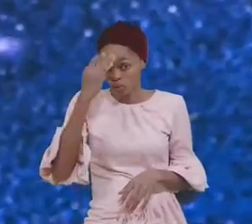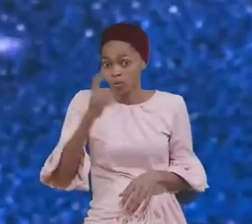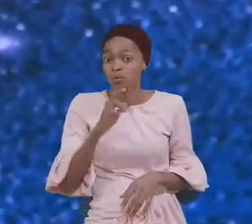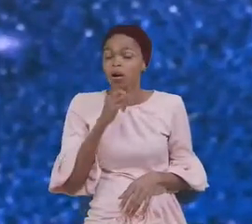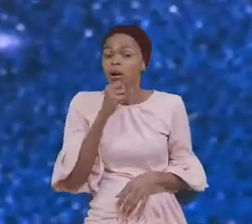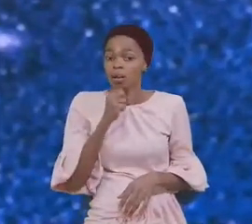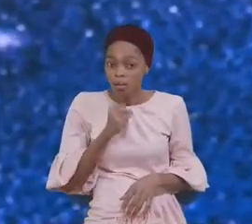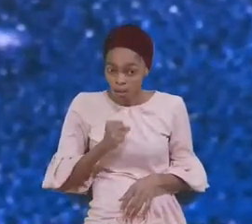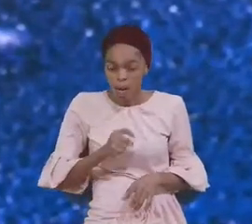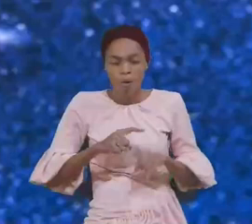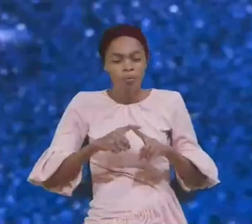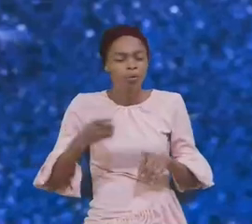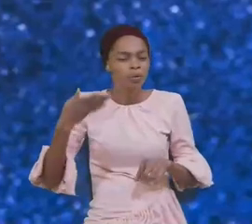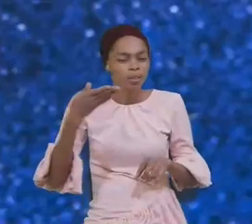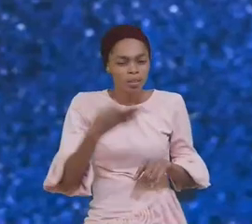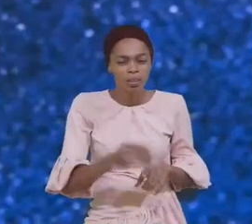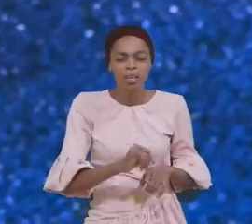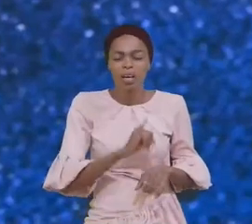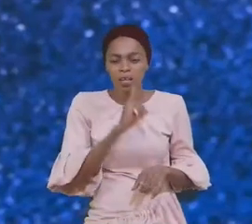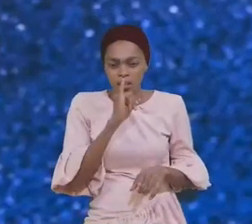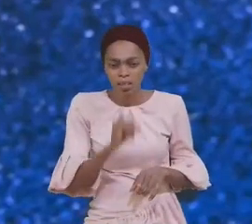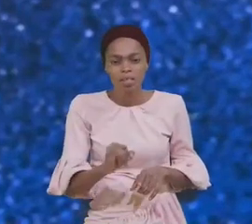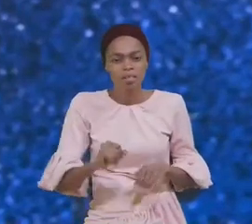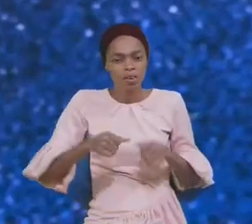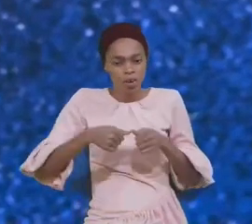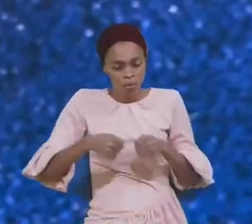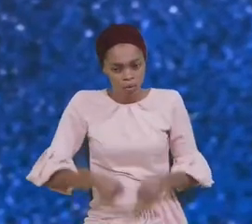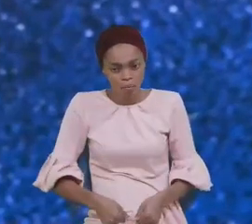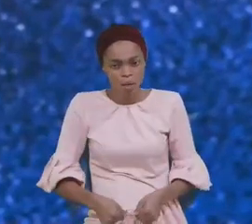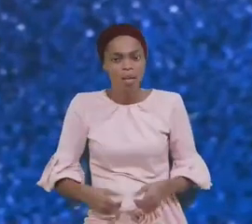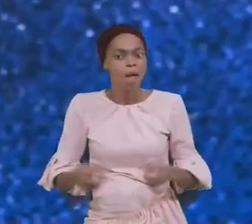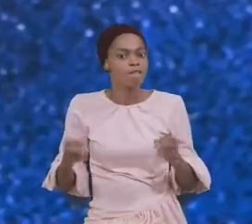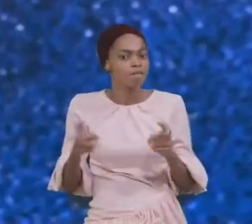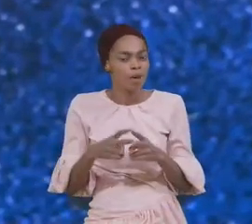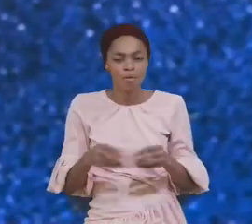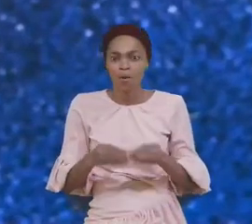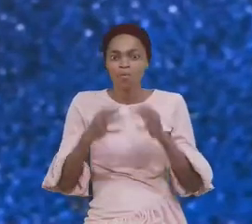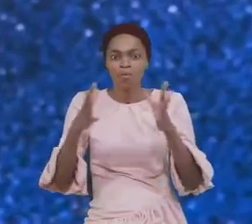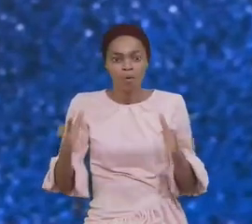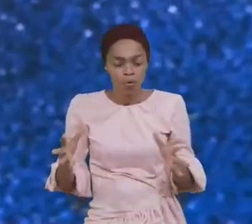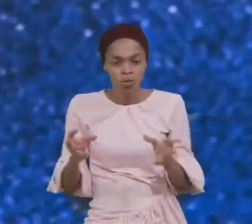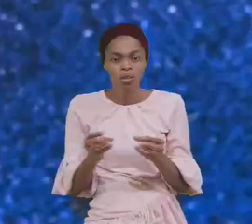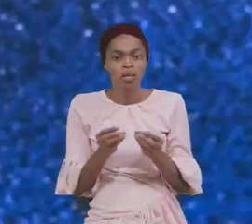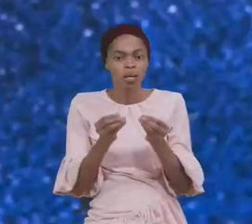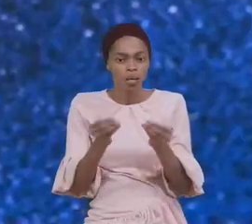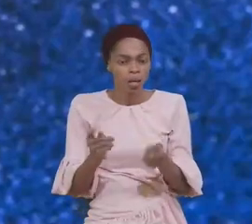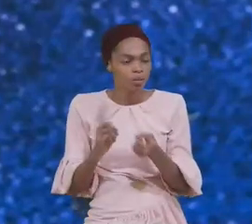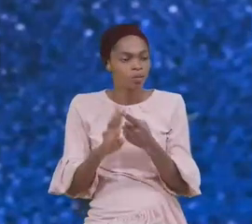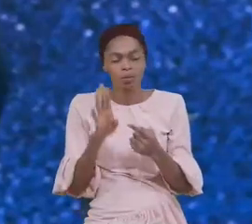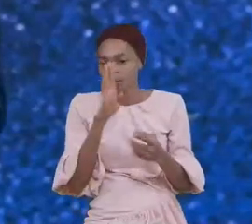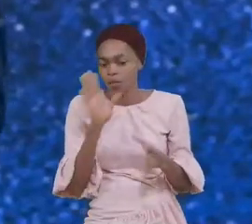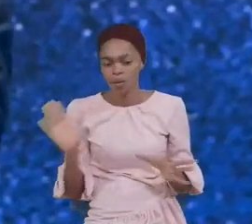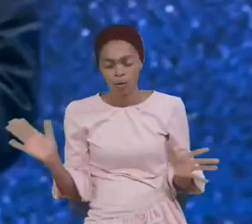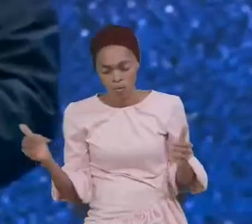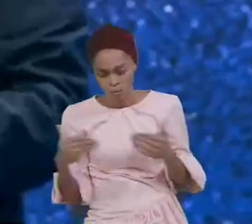pays qui te reste à soumettre est très grand.